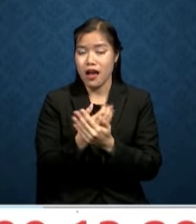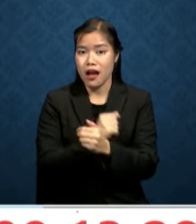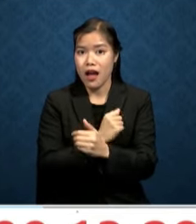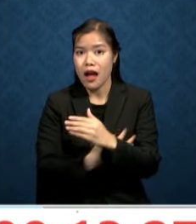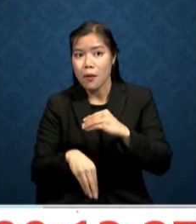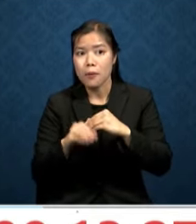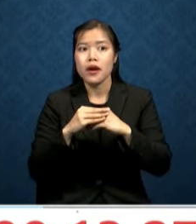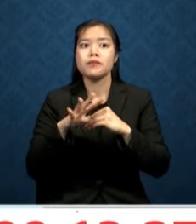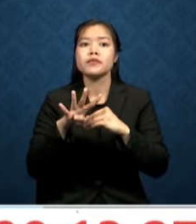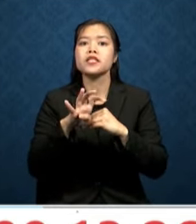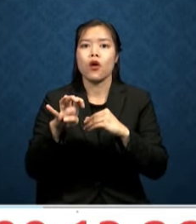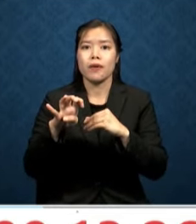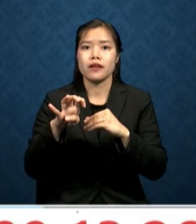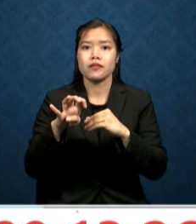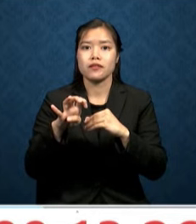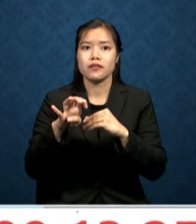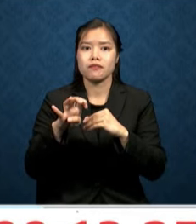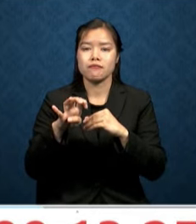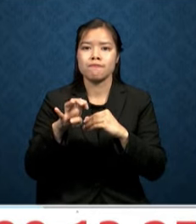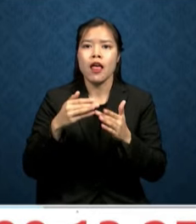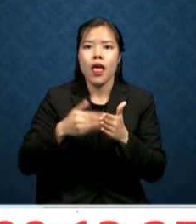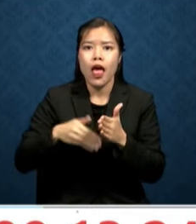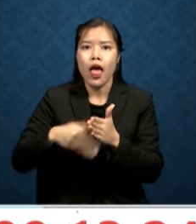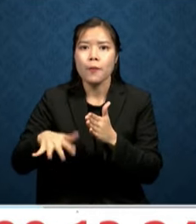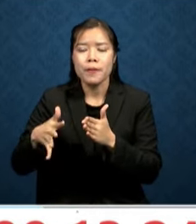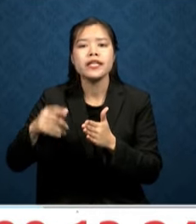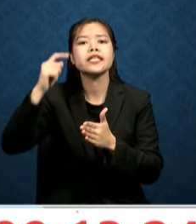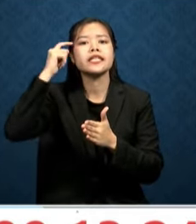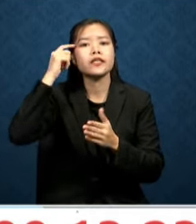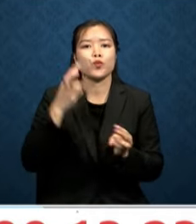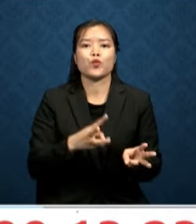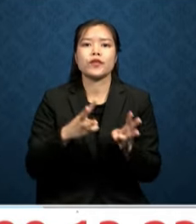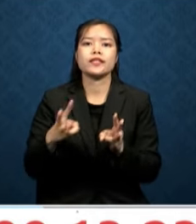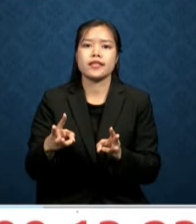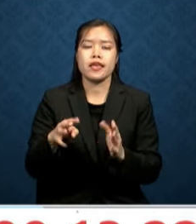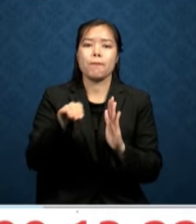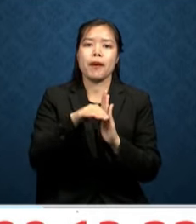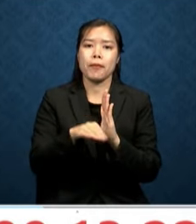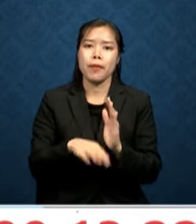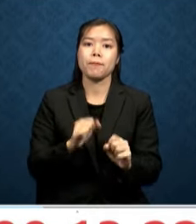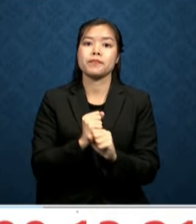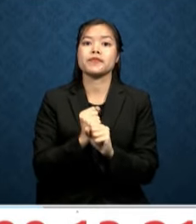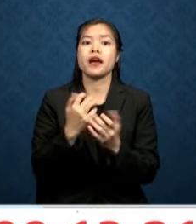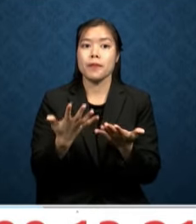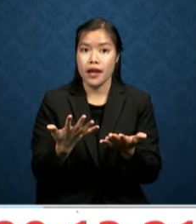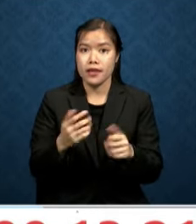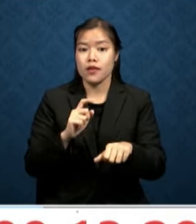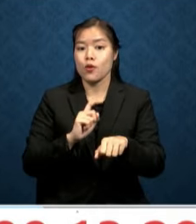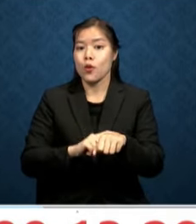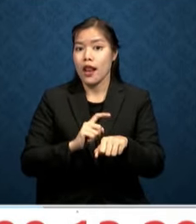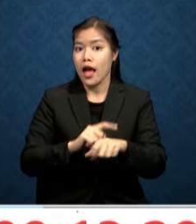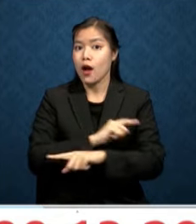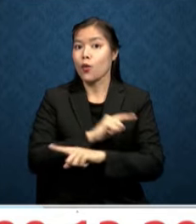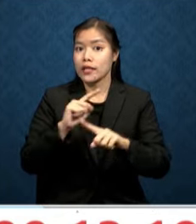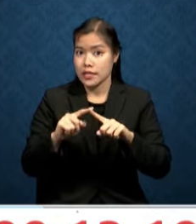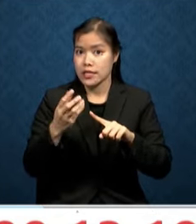ะไม่สะดุดอีกนะฮะจะมีมาตรการในการวางมาตรการอย่างไรบ้างนะครับแล้วก็เป็นรูปธรรมชัดเจนวางกรอบเวลานะครับวันไหน